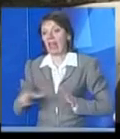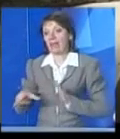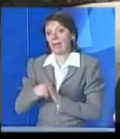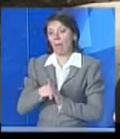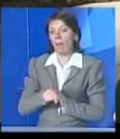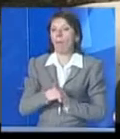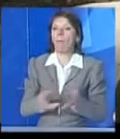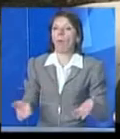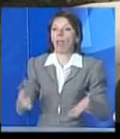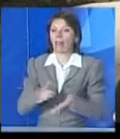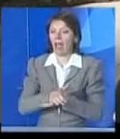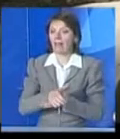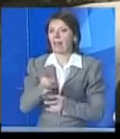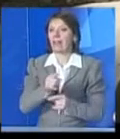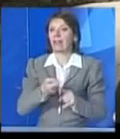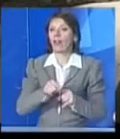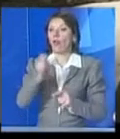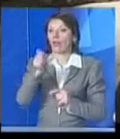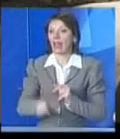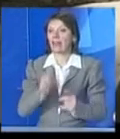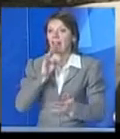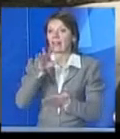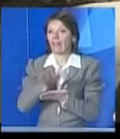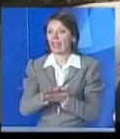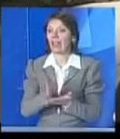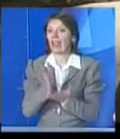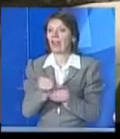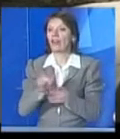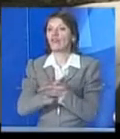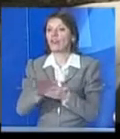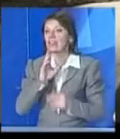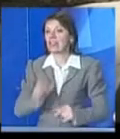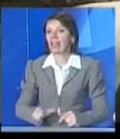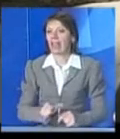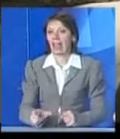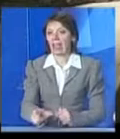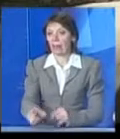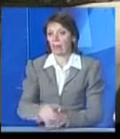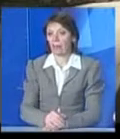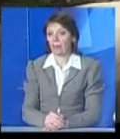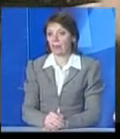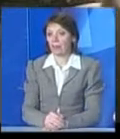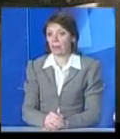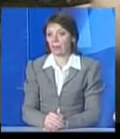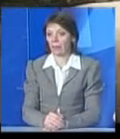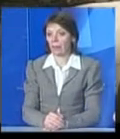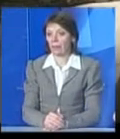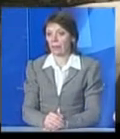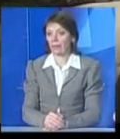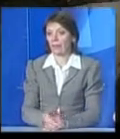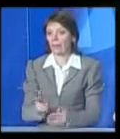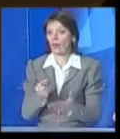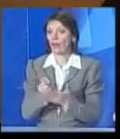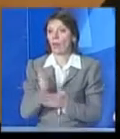воєдино і навіки по планеті течуть чисті ріки, сідаймо у зручні човни і до Божої